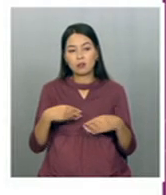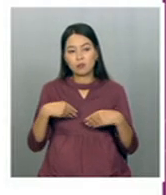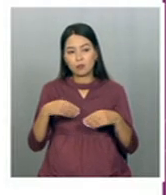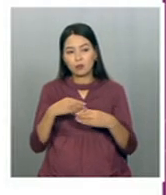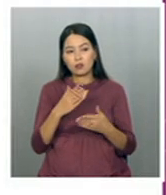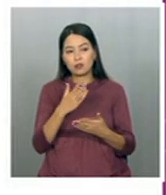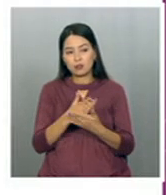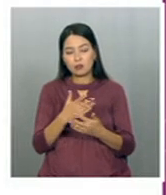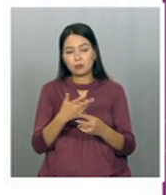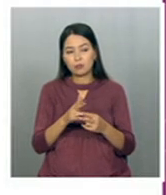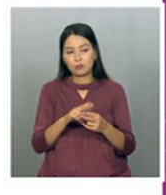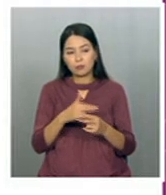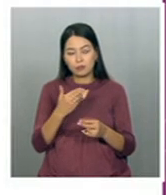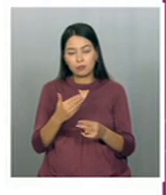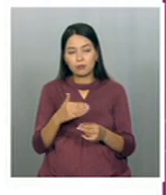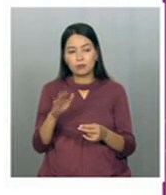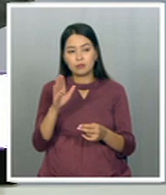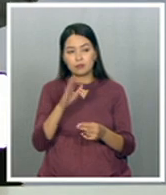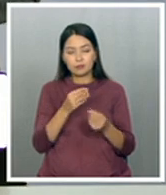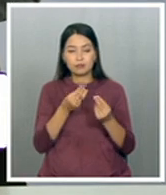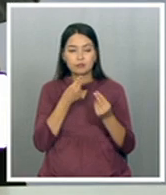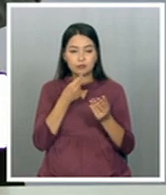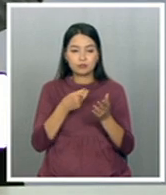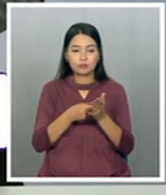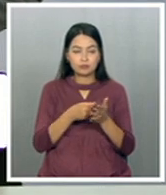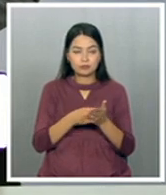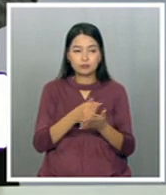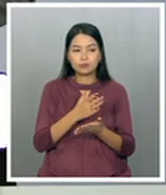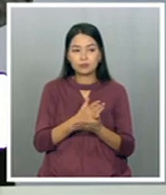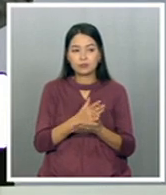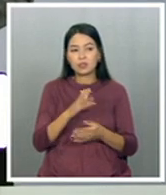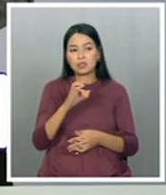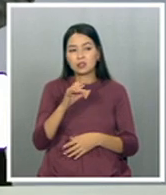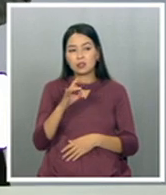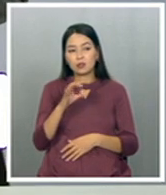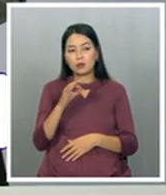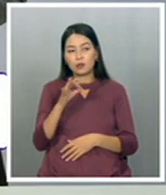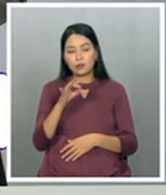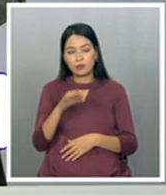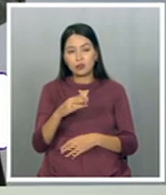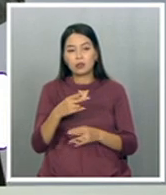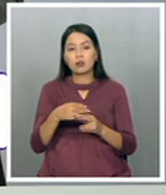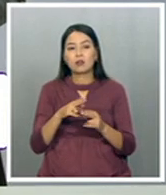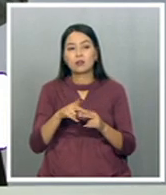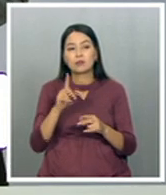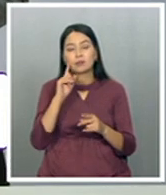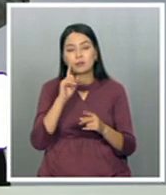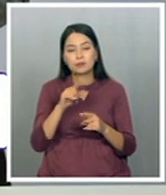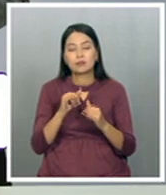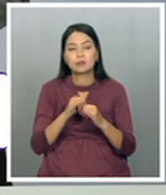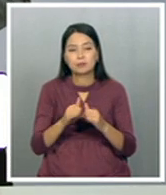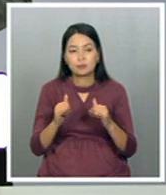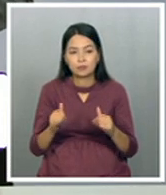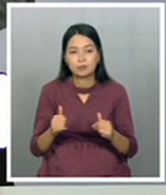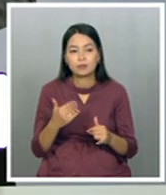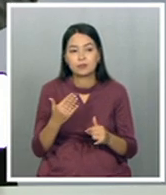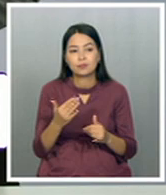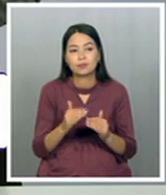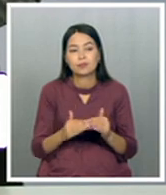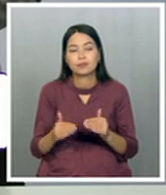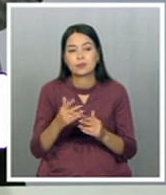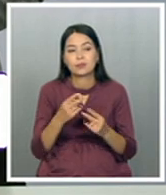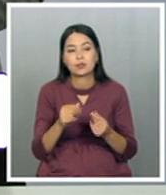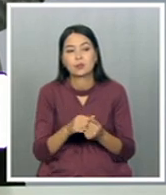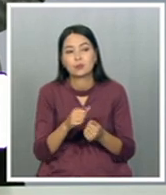ылғалдылық орташа мөлшерде қажет. Ксерофиттер. Ксерофиттер олар шөлді және шөлейтті аймақта тіршілік етуге